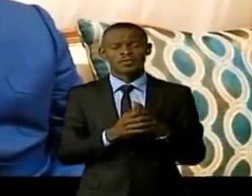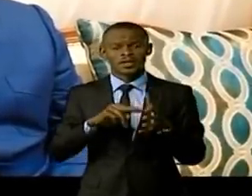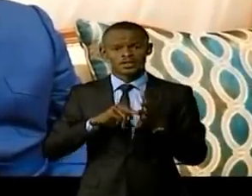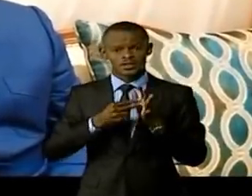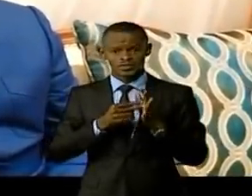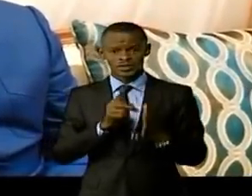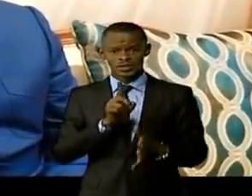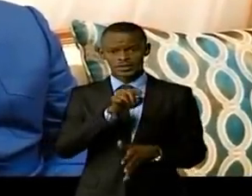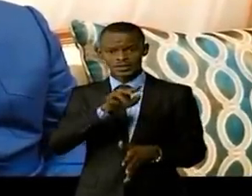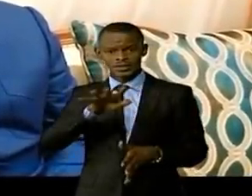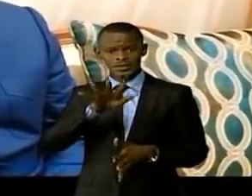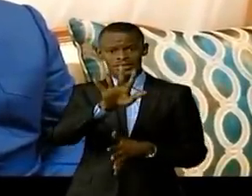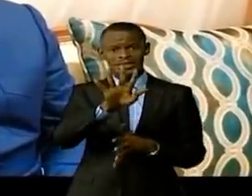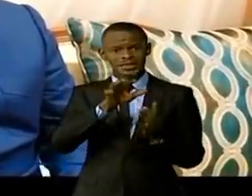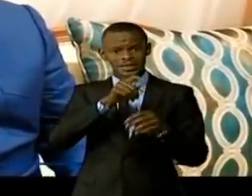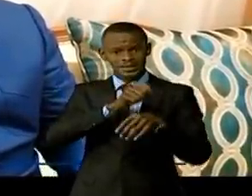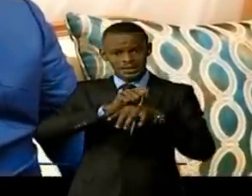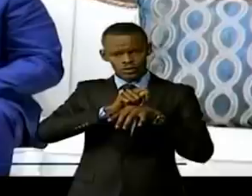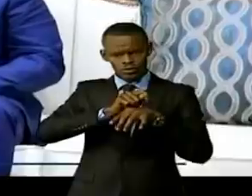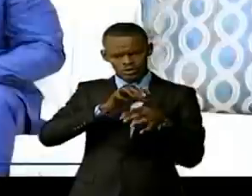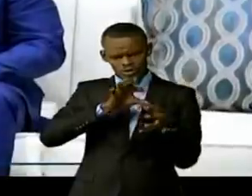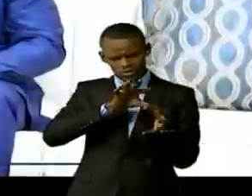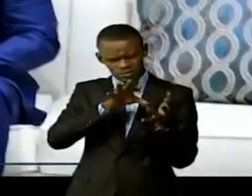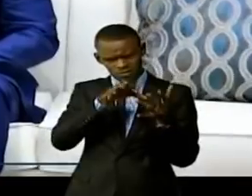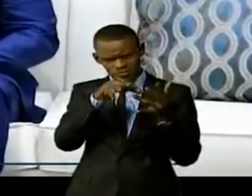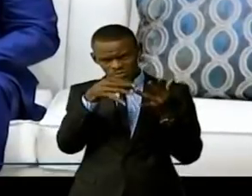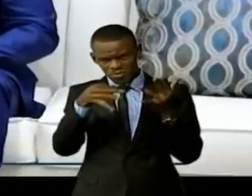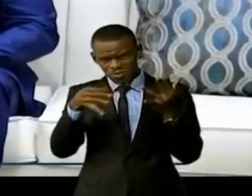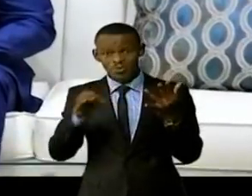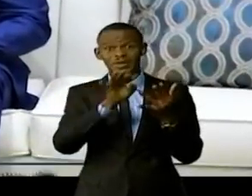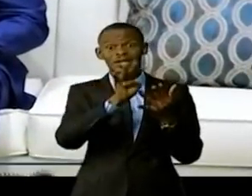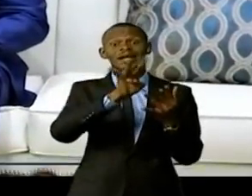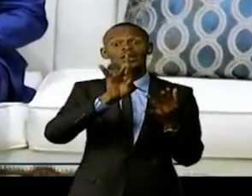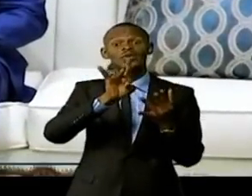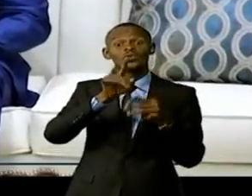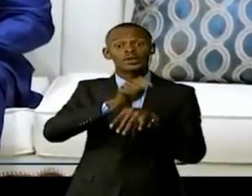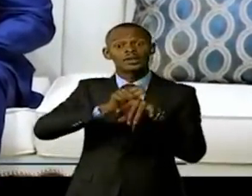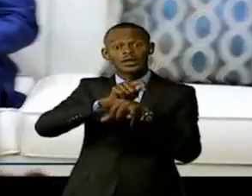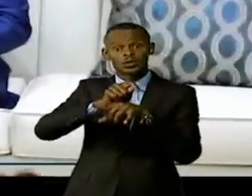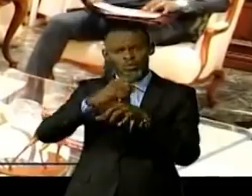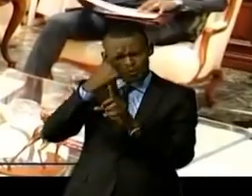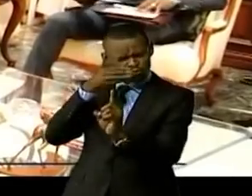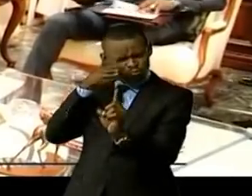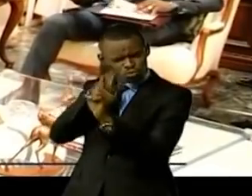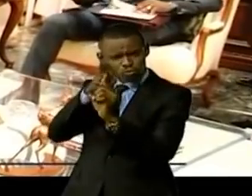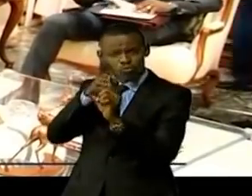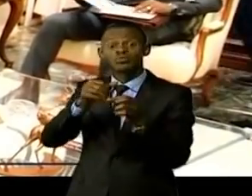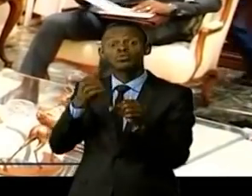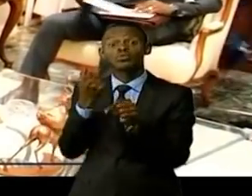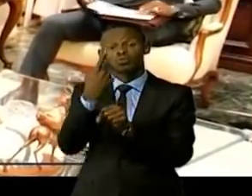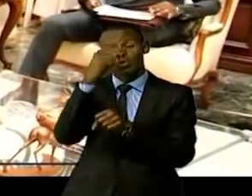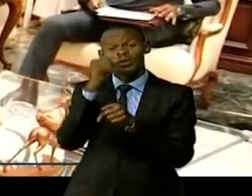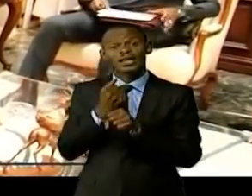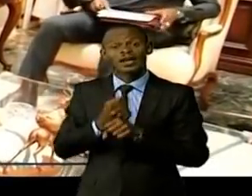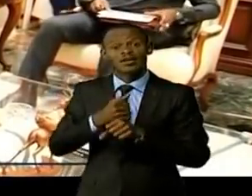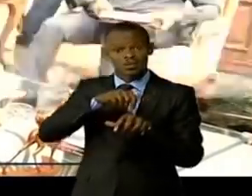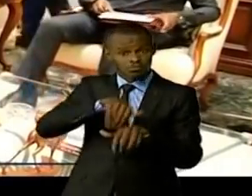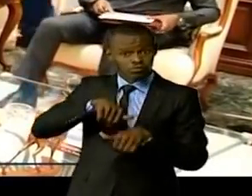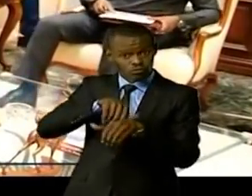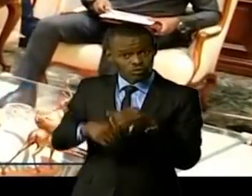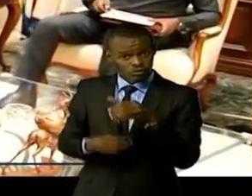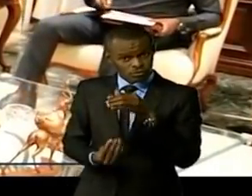par l'Institut international d'agriculture tropicale. D'après son directeur général, dès la semaine